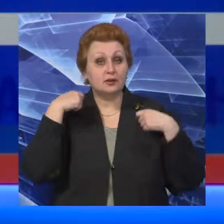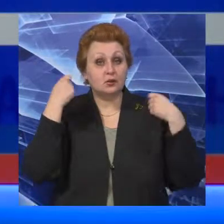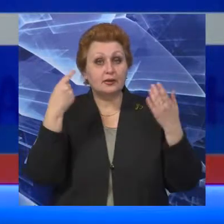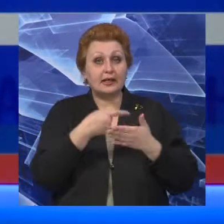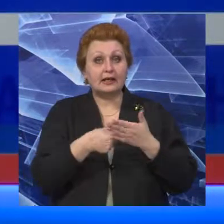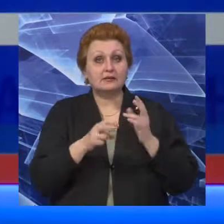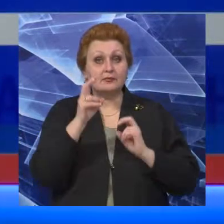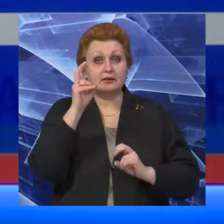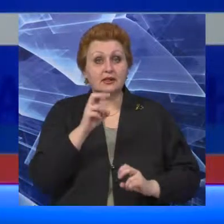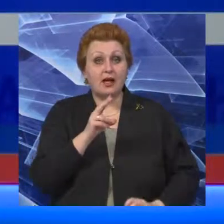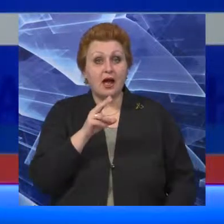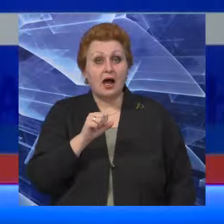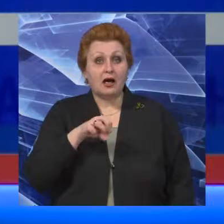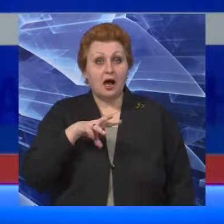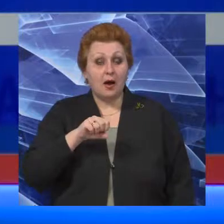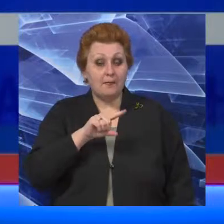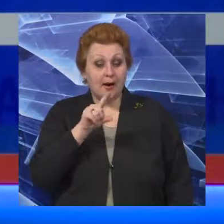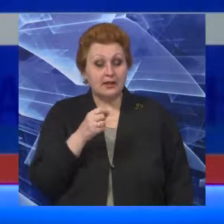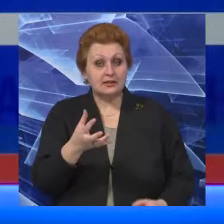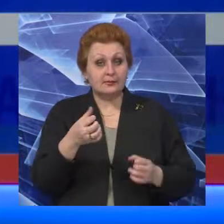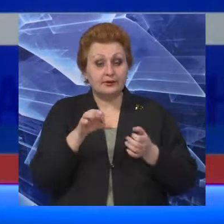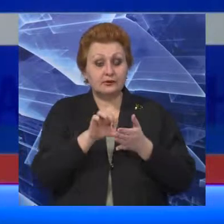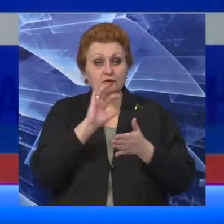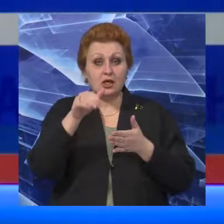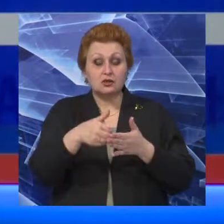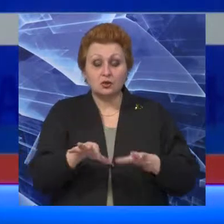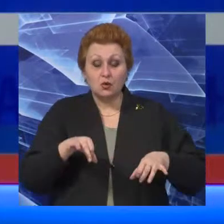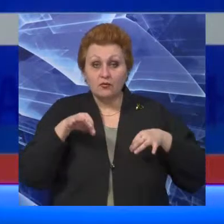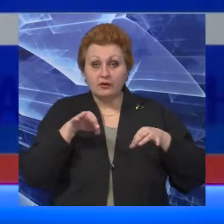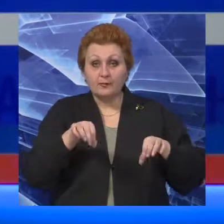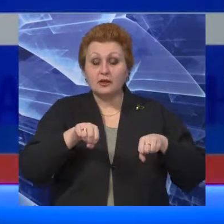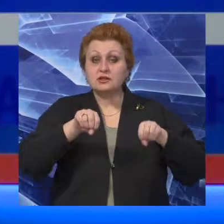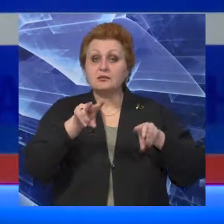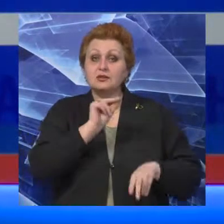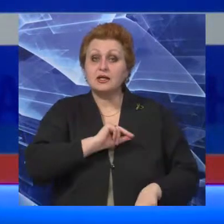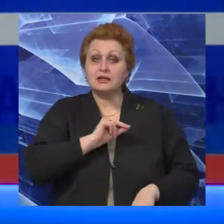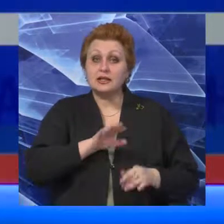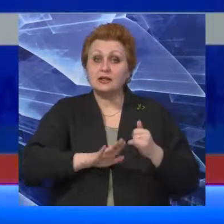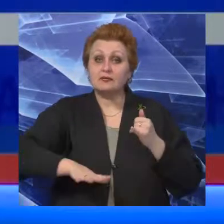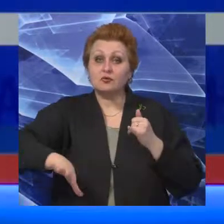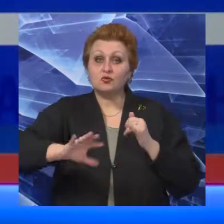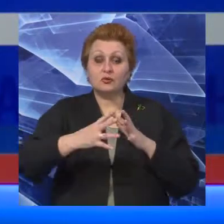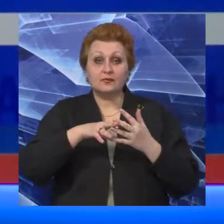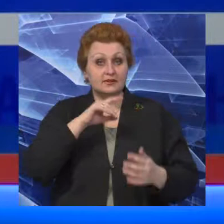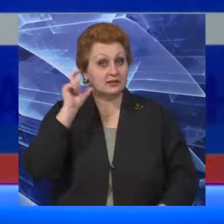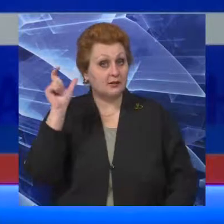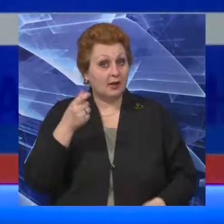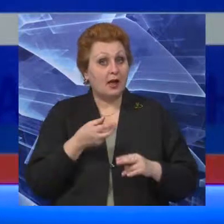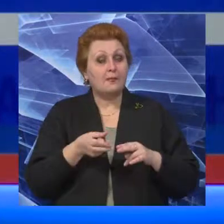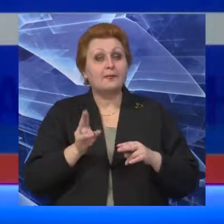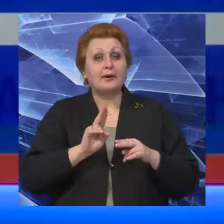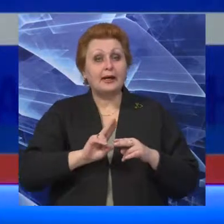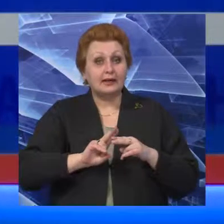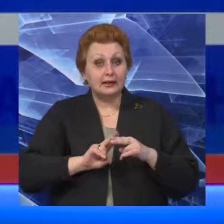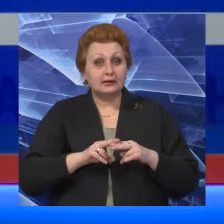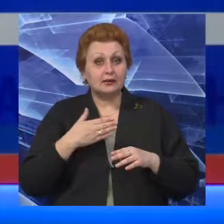отметил автомобильный завод КамАЗ. В заезде приняли участие новые машины, рассчитанные специально для работы в полях и на сельхозпредприятиях. Поэтому